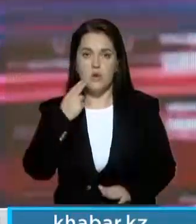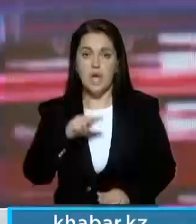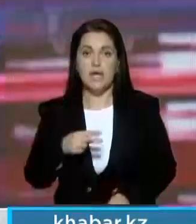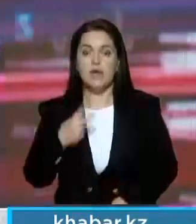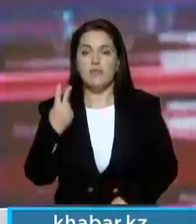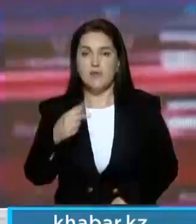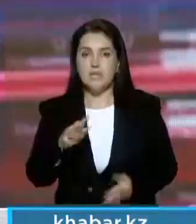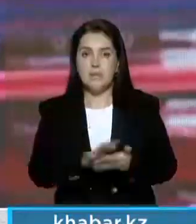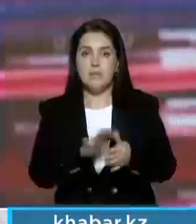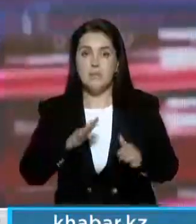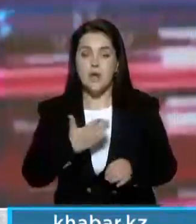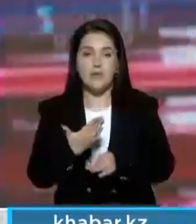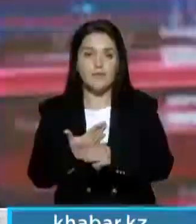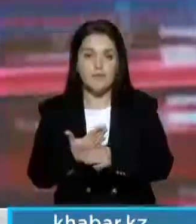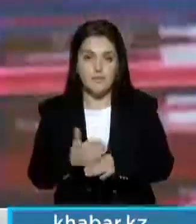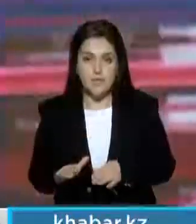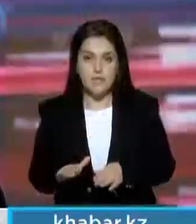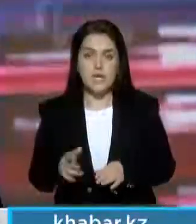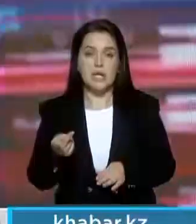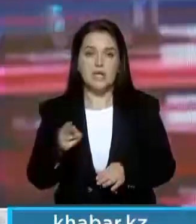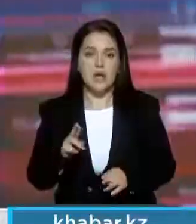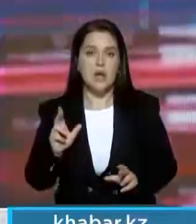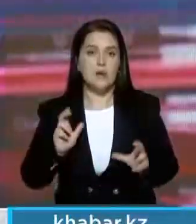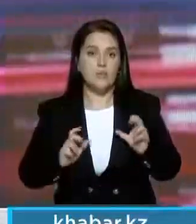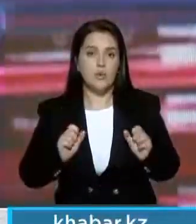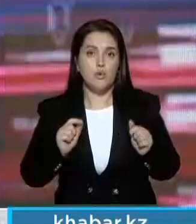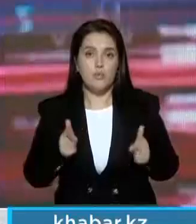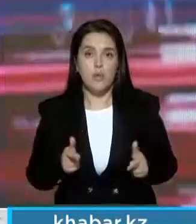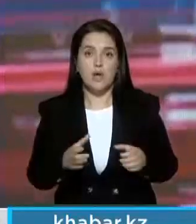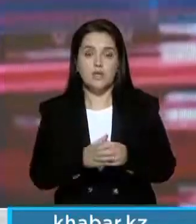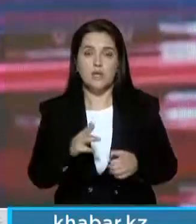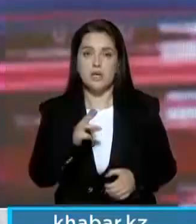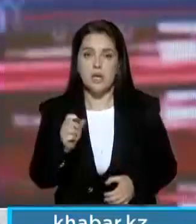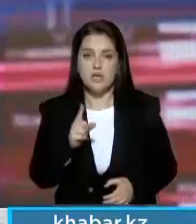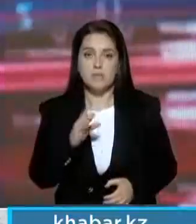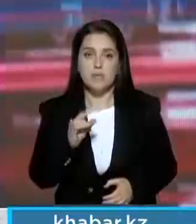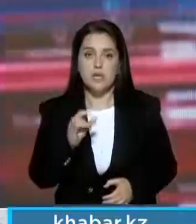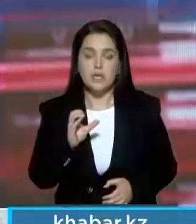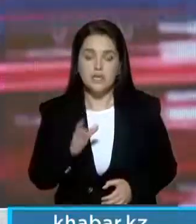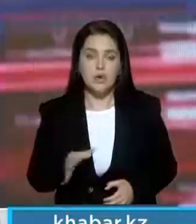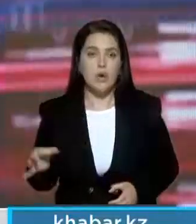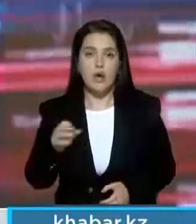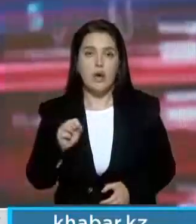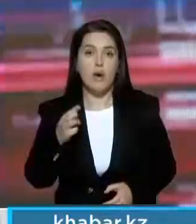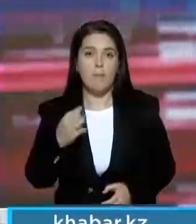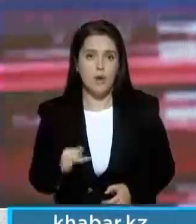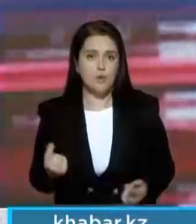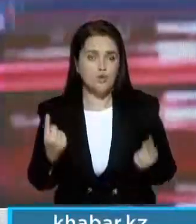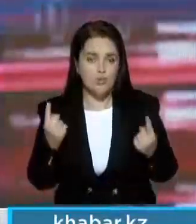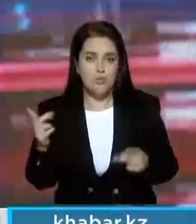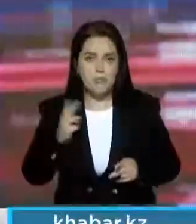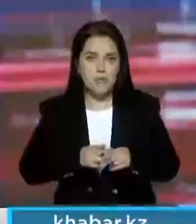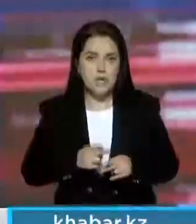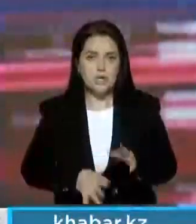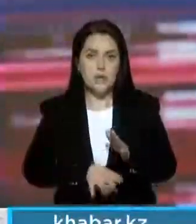Свыше 20 грантов выделит в этом году для абитуриентов компания «КАЗ Минералс Актугай» в области Абай. Крупнейший медный рудник страны готов